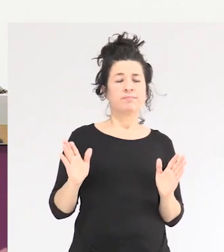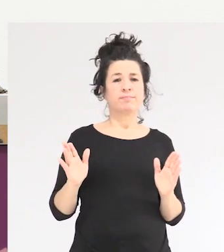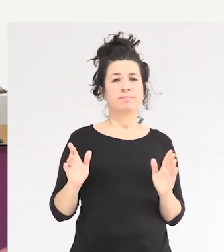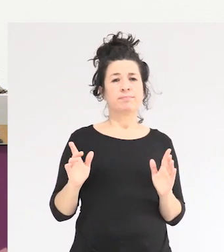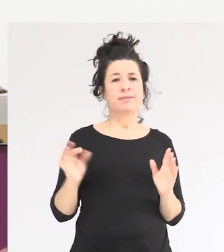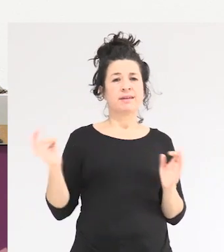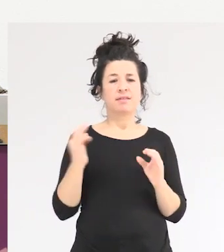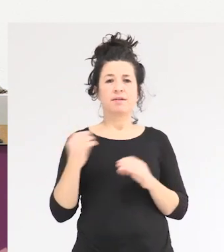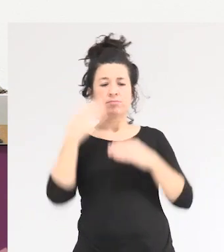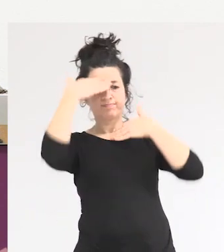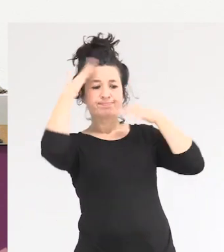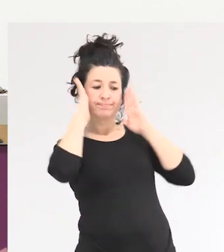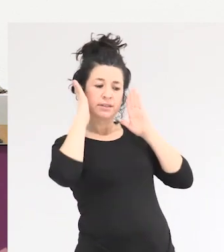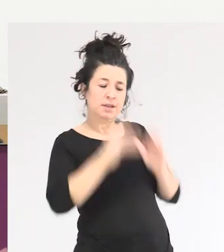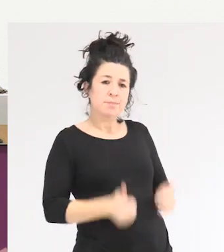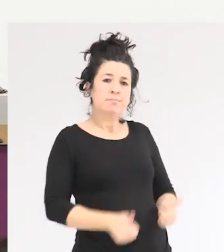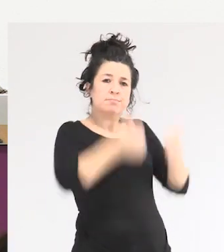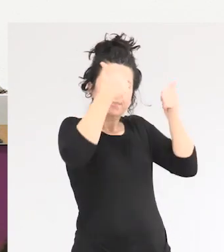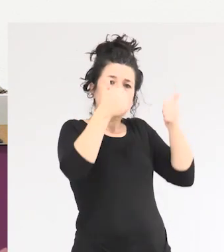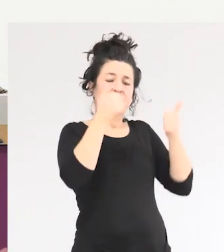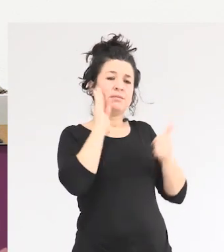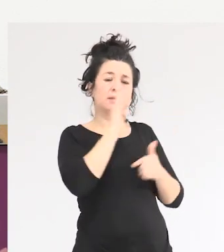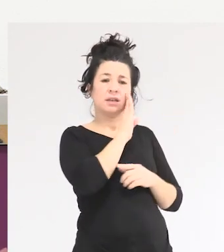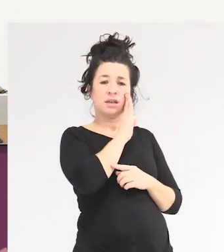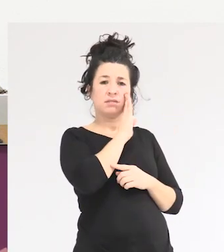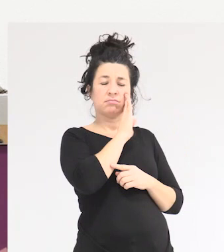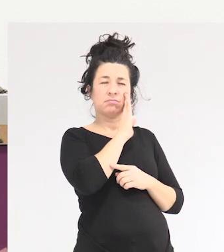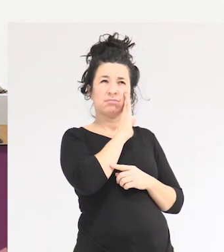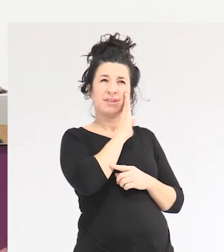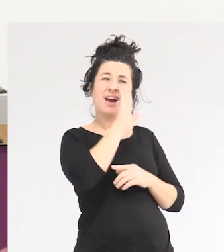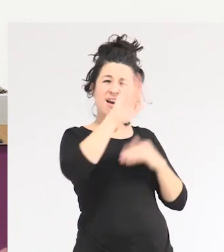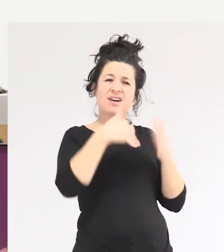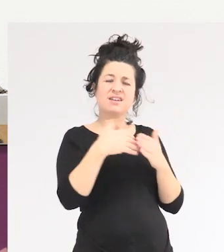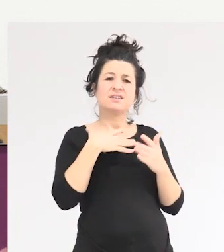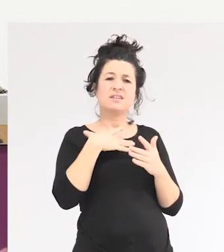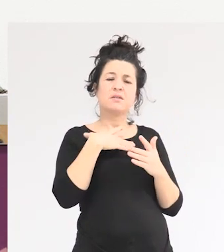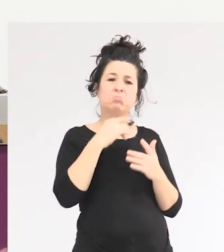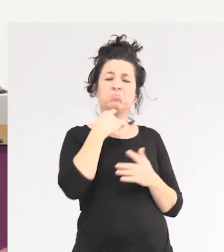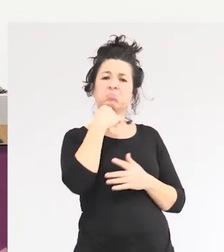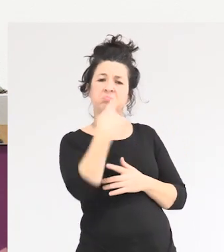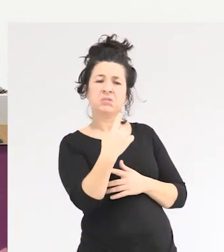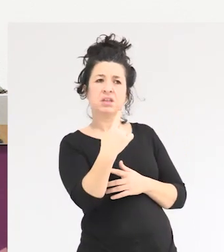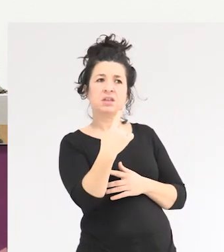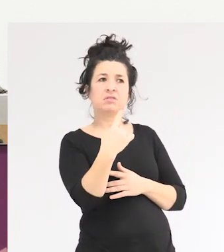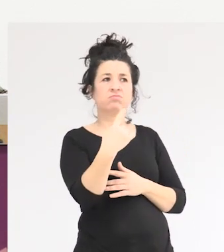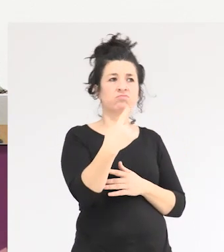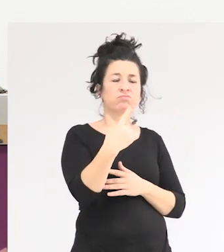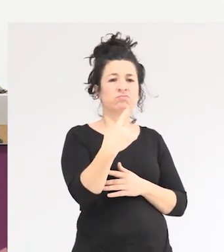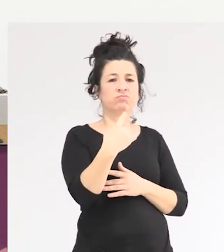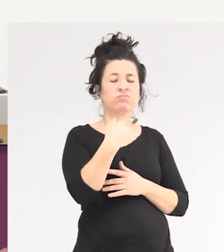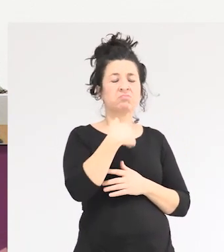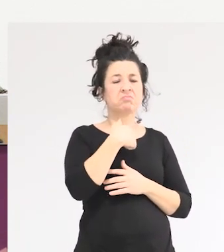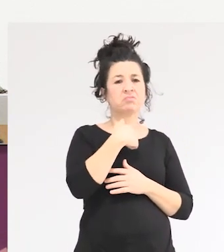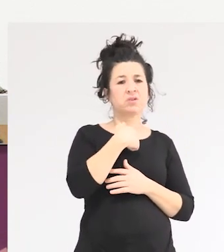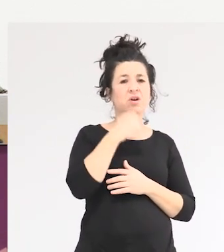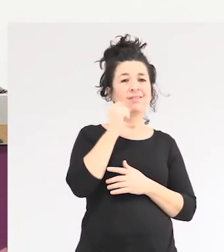kasu gehiago berko lukeen kontu badela, eta inkluso ausartuko nitzak esatera, amatasunak, nik asko entzun